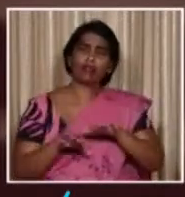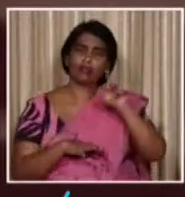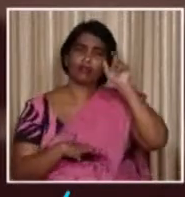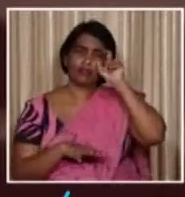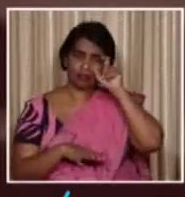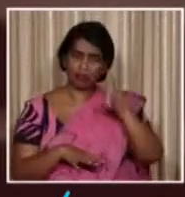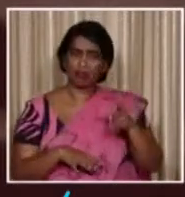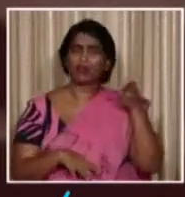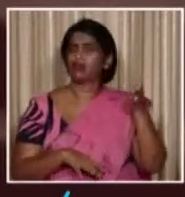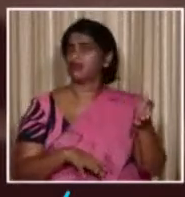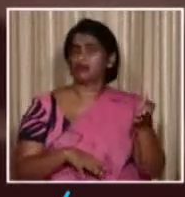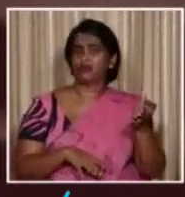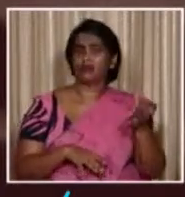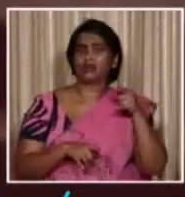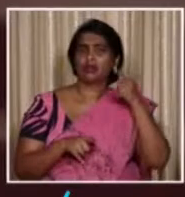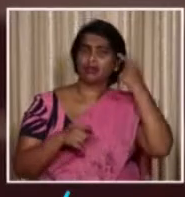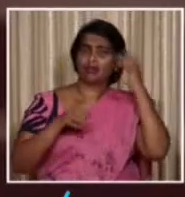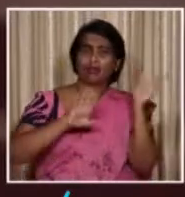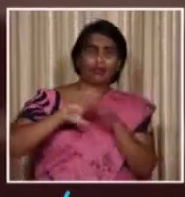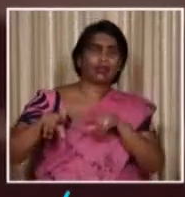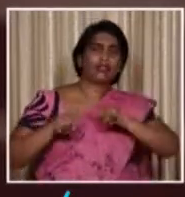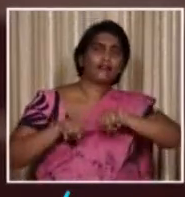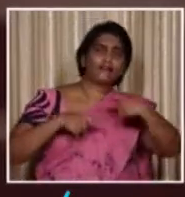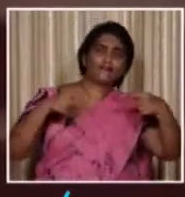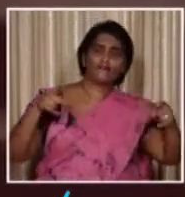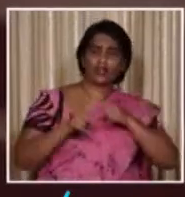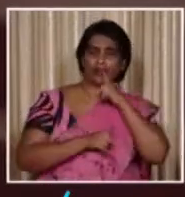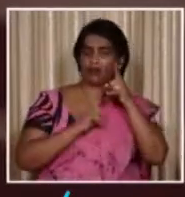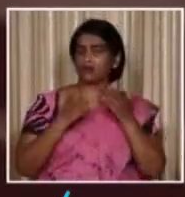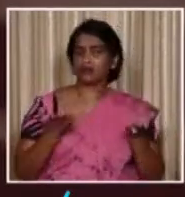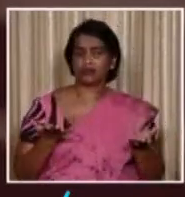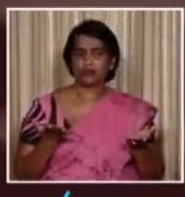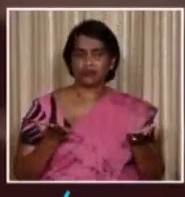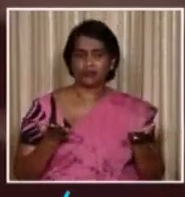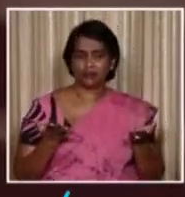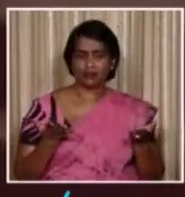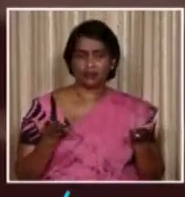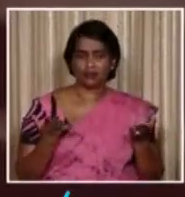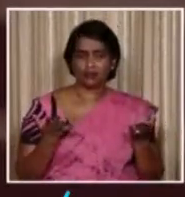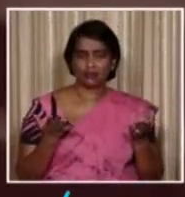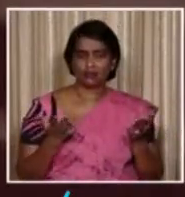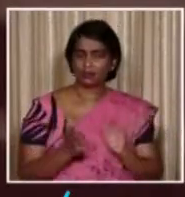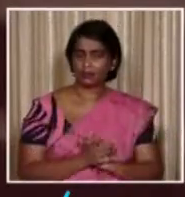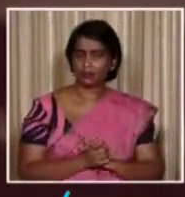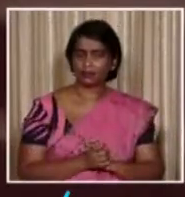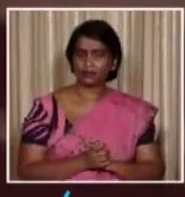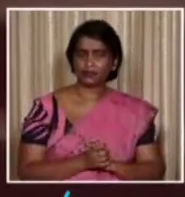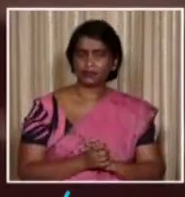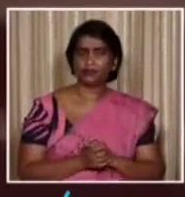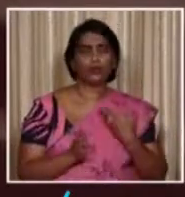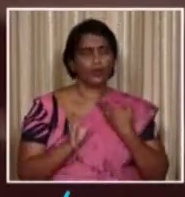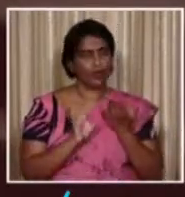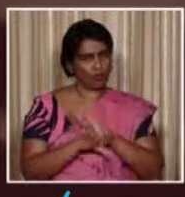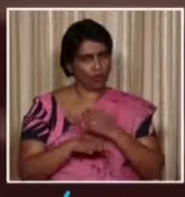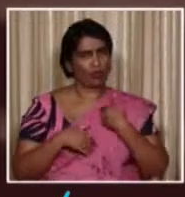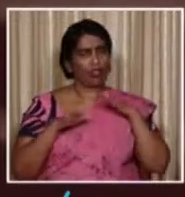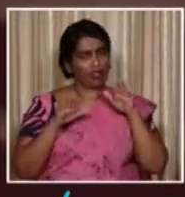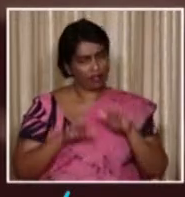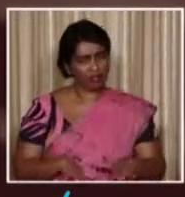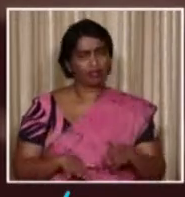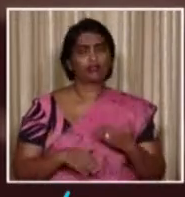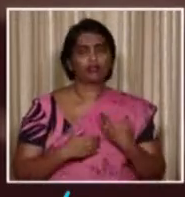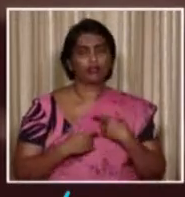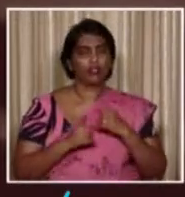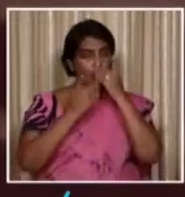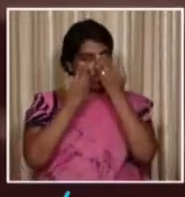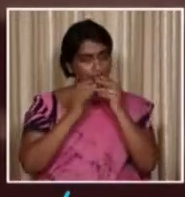ඉන්නකොට ඔබතුමල්ල ඒකමග අරින්න වෙනත් දේවල් මේක හදිනවා. ඉතින් ඉතින් මම මුලින්ම ඉතින් ඔබතුමාත්